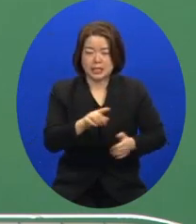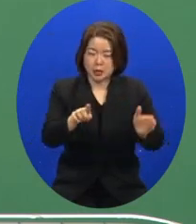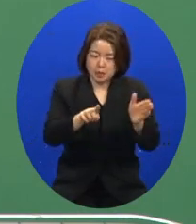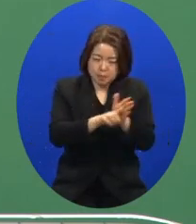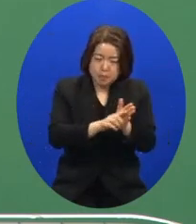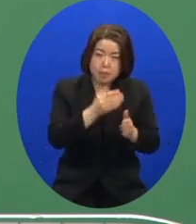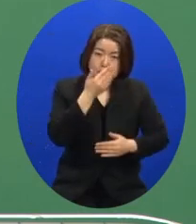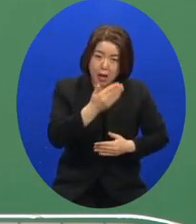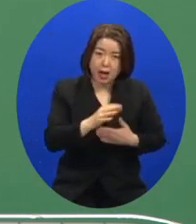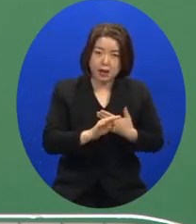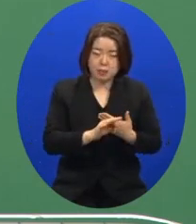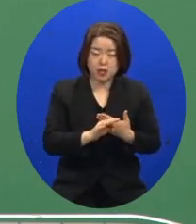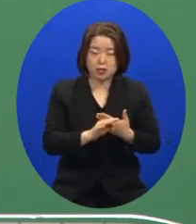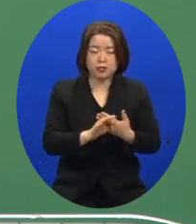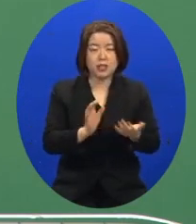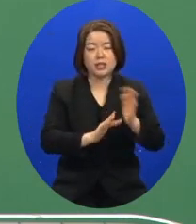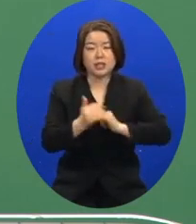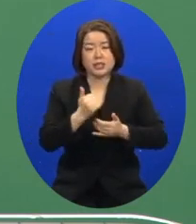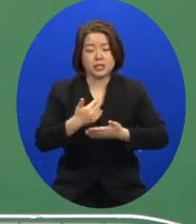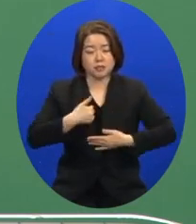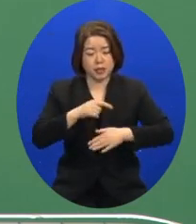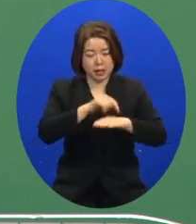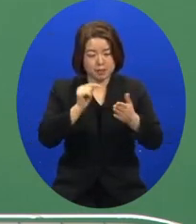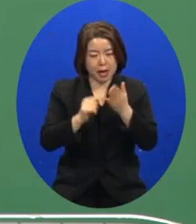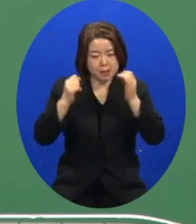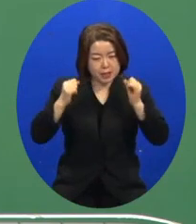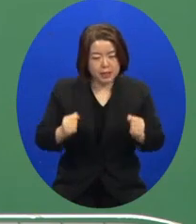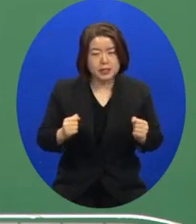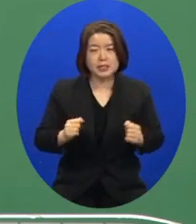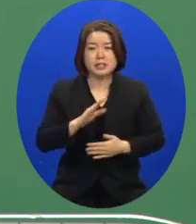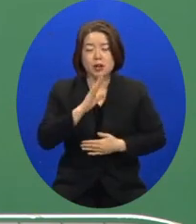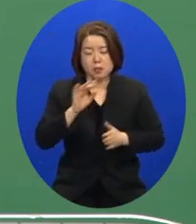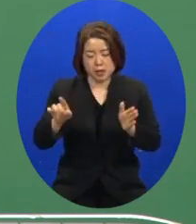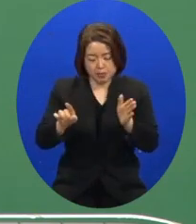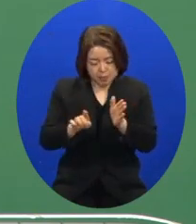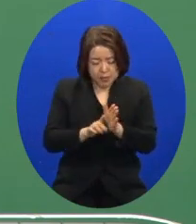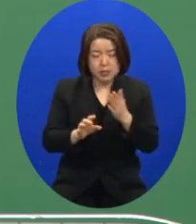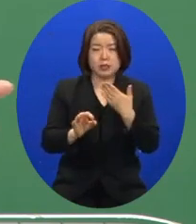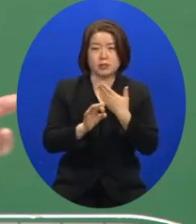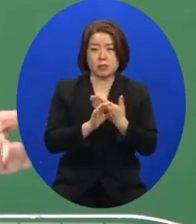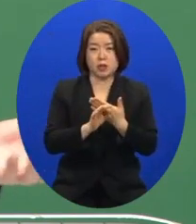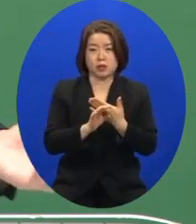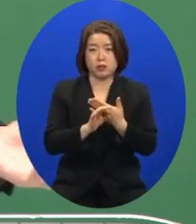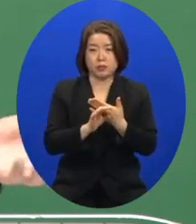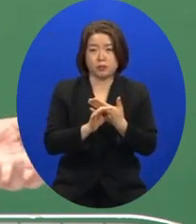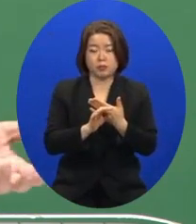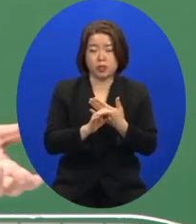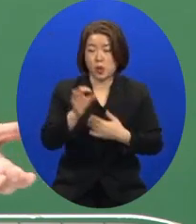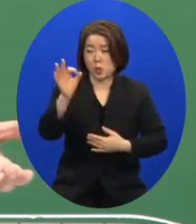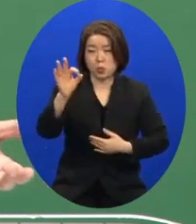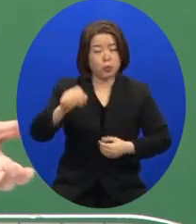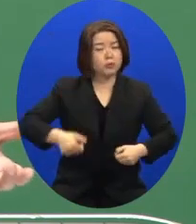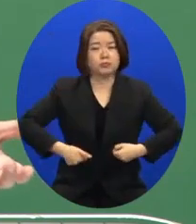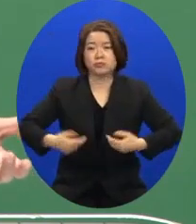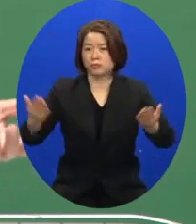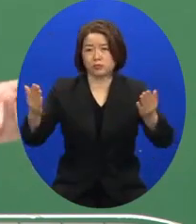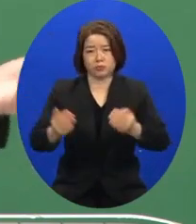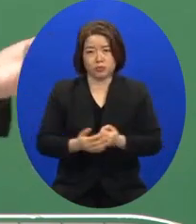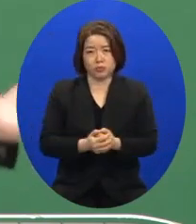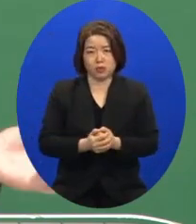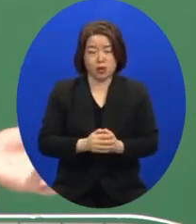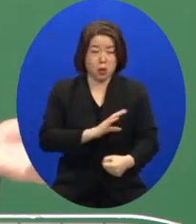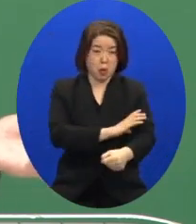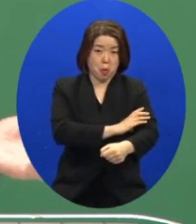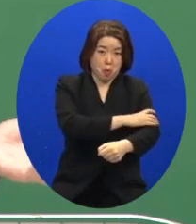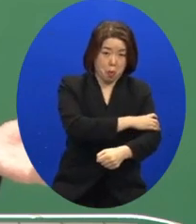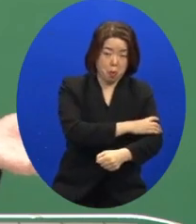믿어지면, 예수님이 내 마음에 거하시는 것이 정말 믿어지면, 그러면 돈이 뭐가 필요해요?